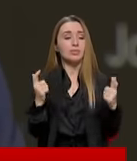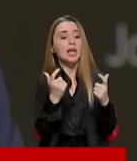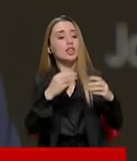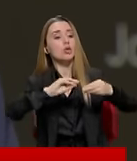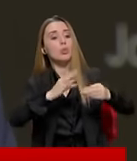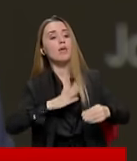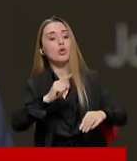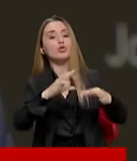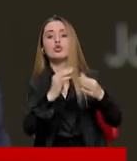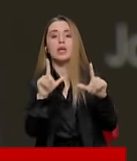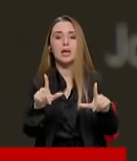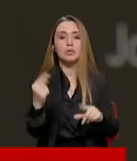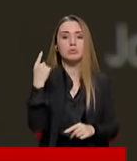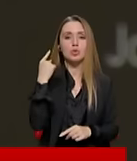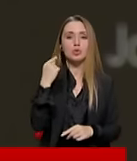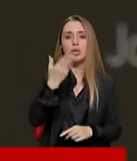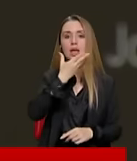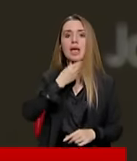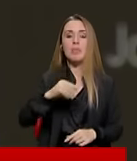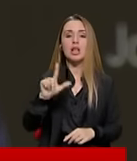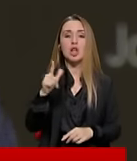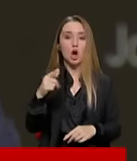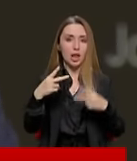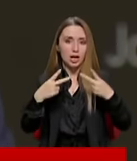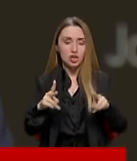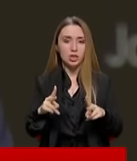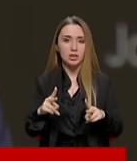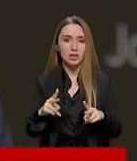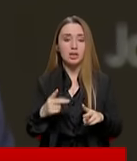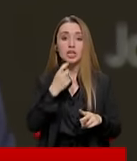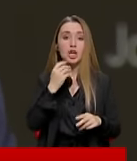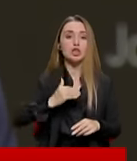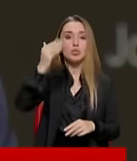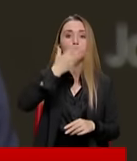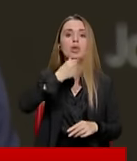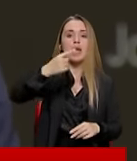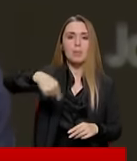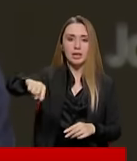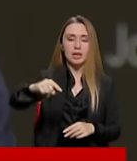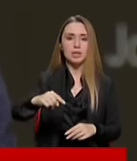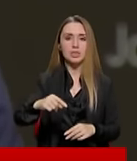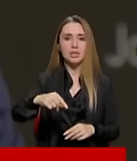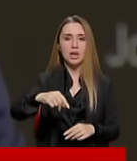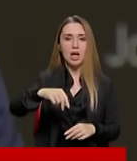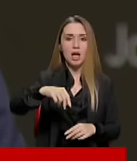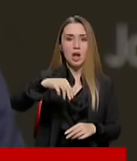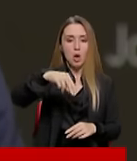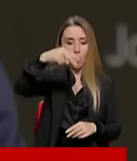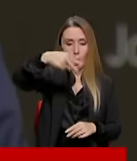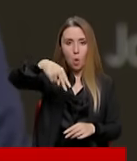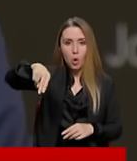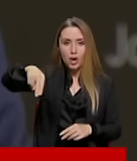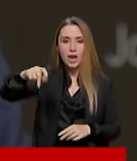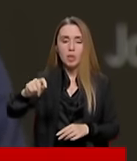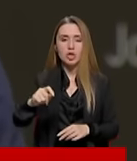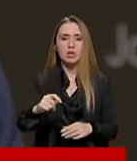oraya el atmanız gerekiyor Dün mesela emekli lokalleri açtık ileri yaştaki emeklilerimiz orada okey tabla oynamayacak Orada